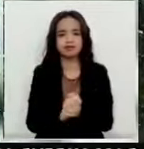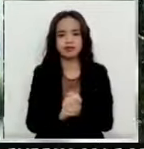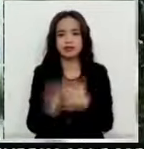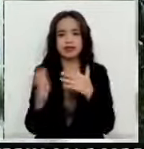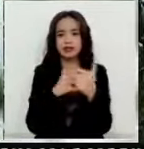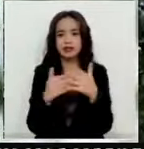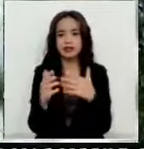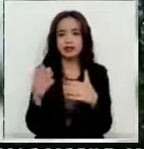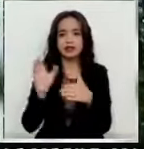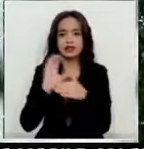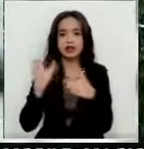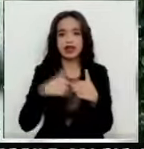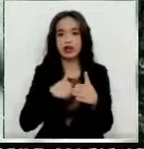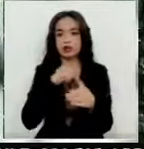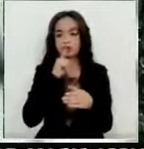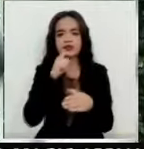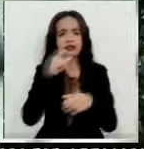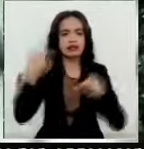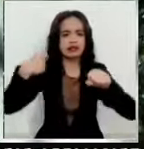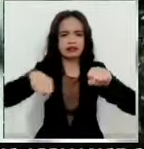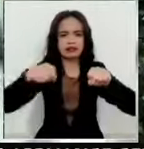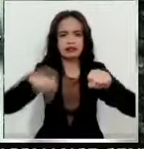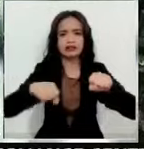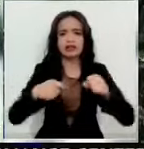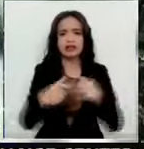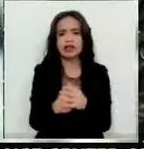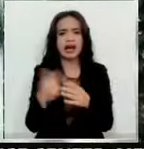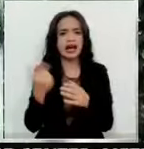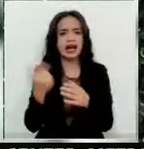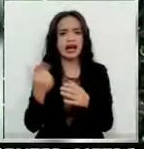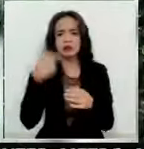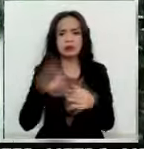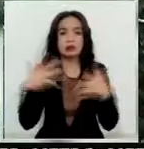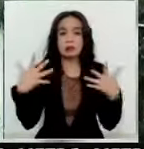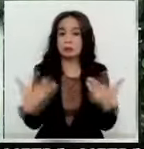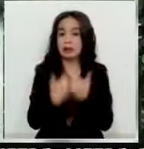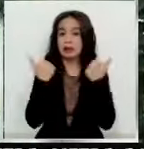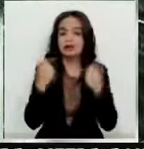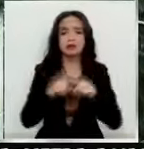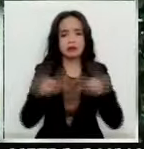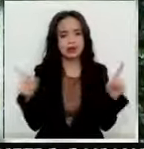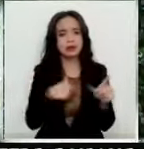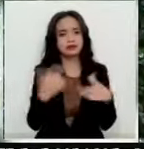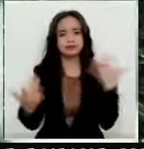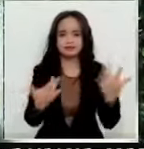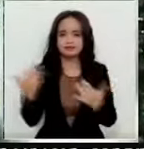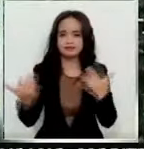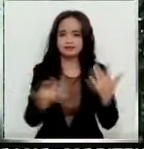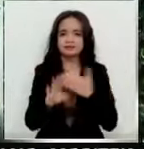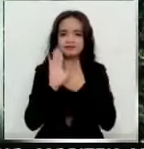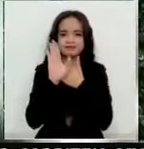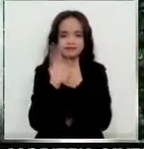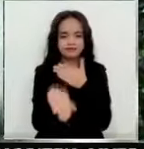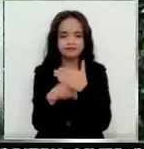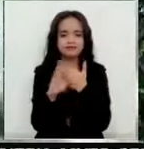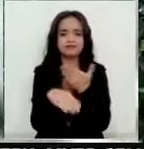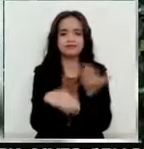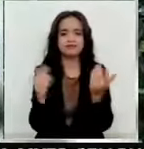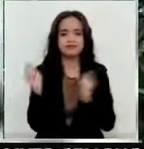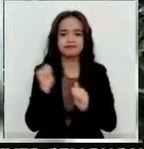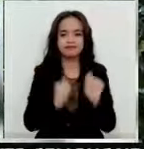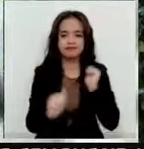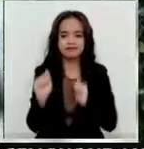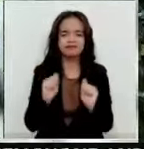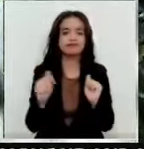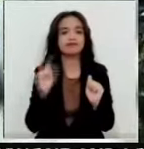ako nagmomotor because I don't want any freak accidents. But I'm very excited to be back on screen doing a genre that I